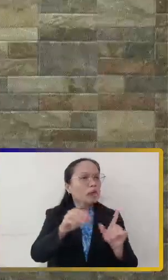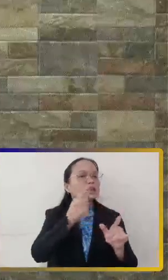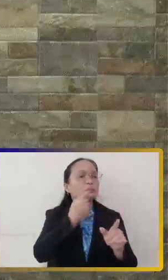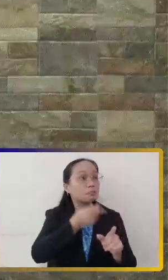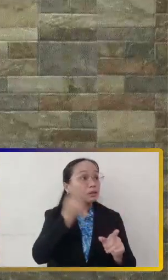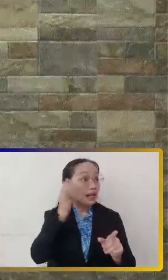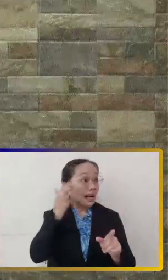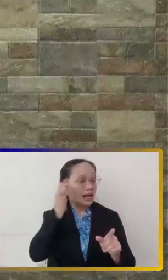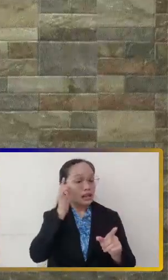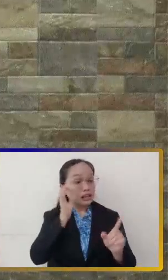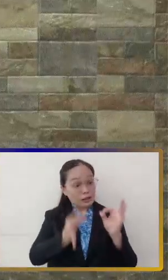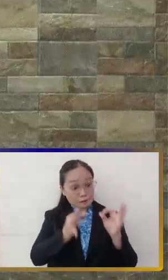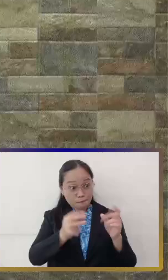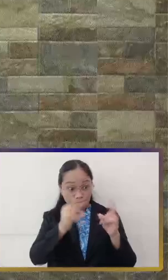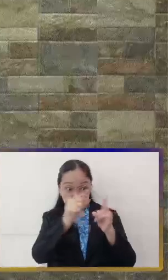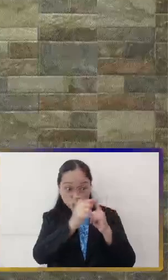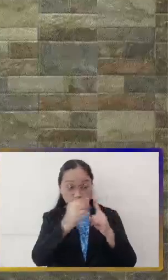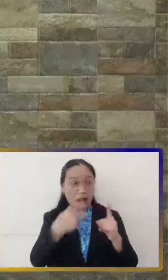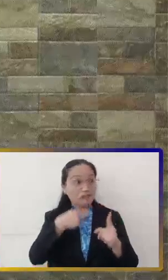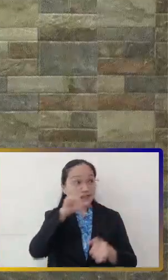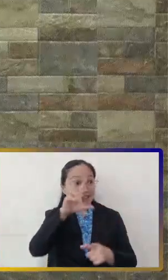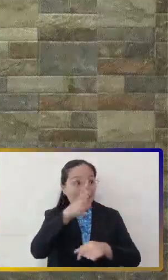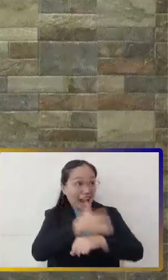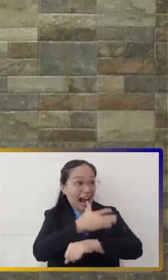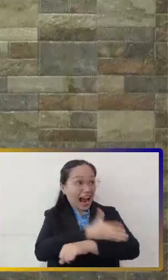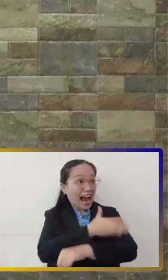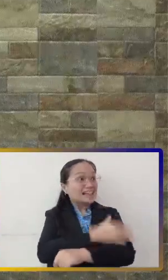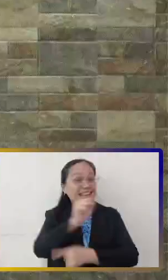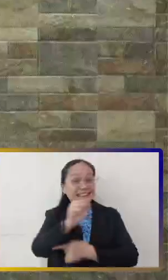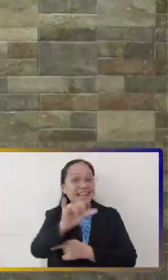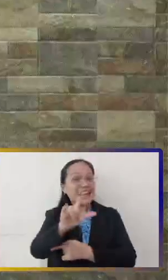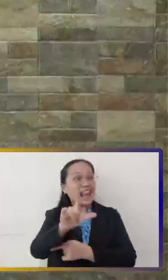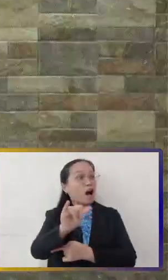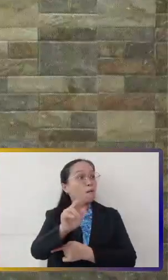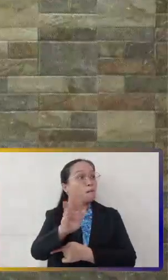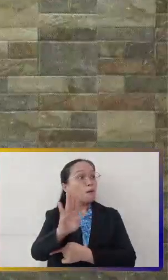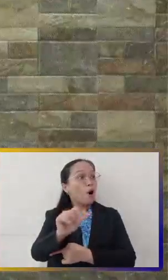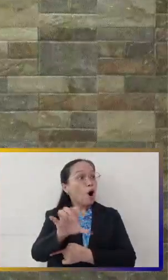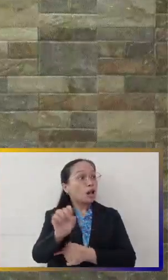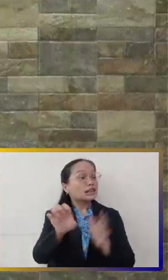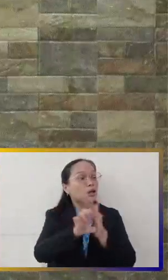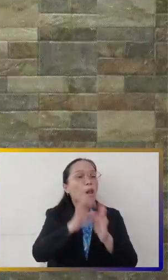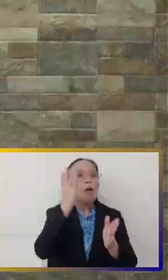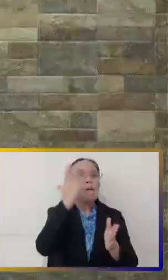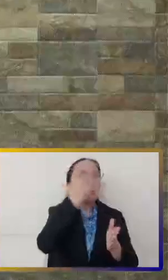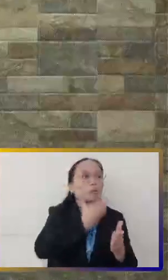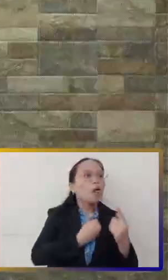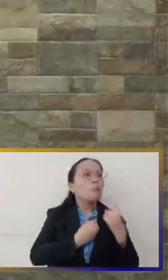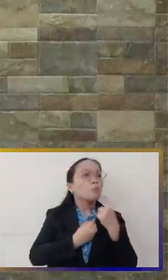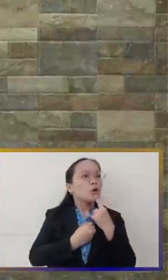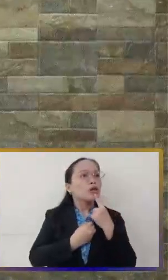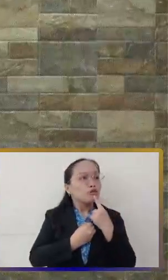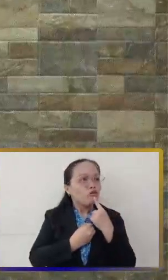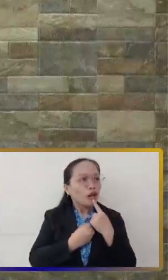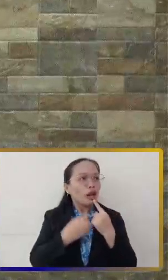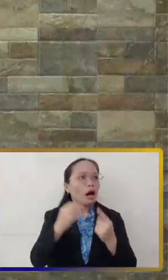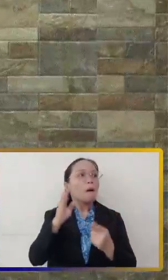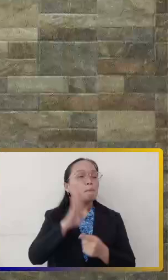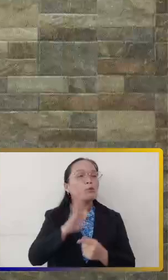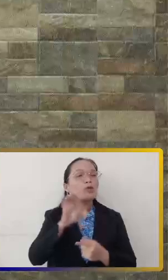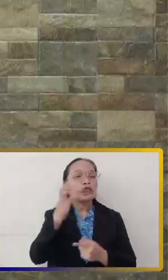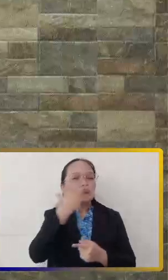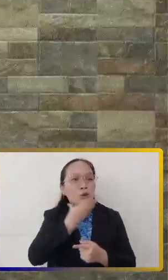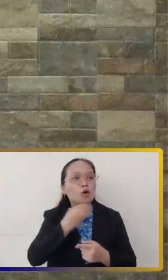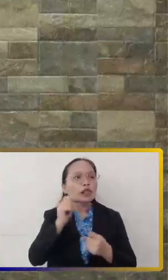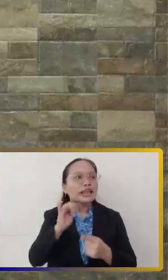If the word is composed of three syllables, okay, like beautiful, don't say beautiful, but